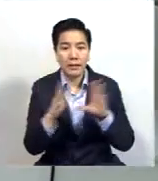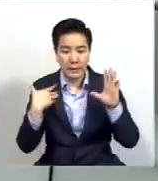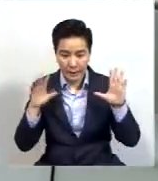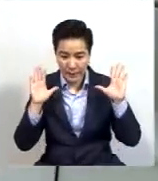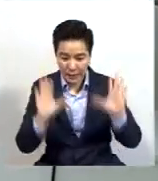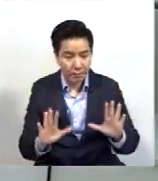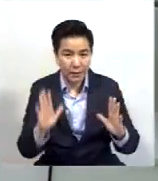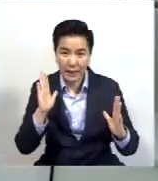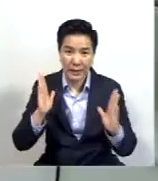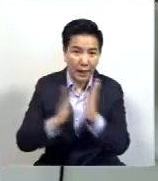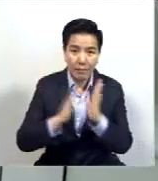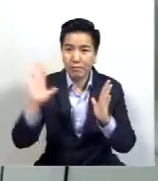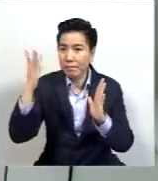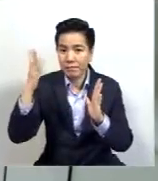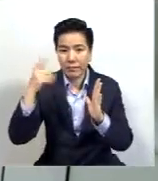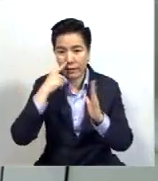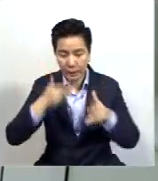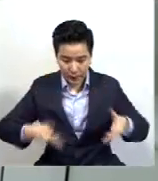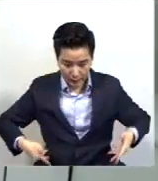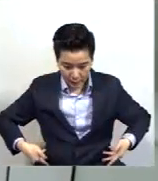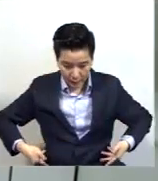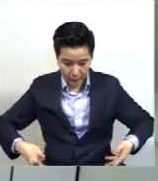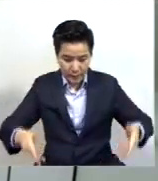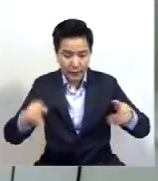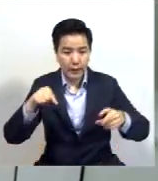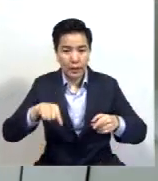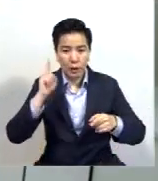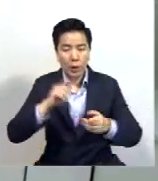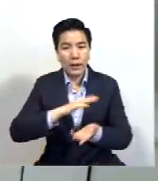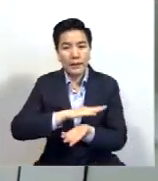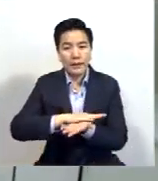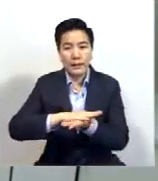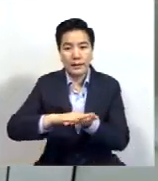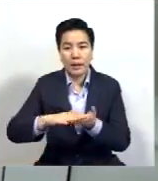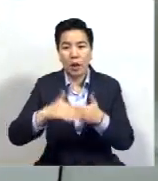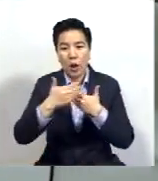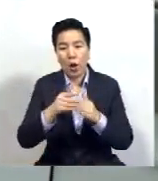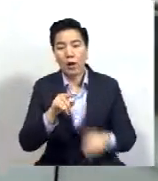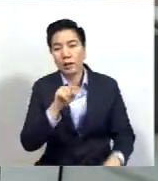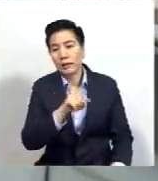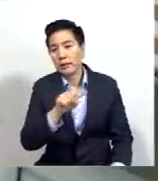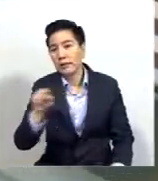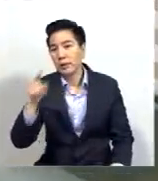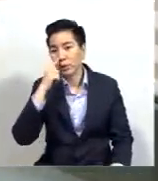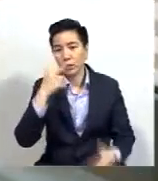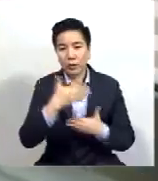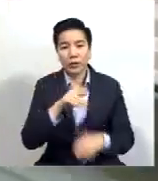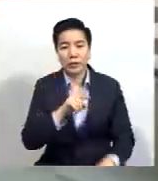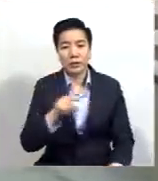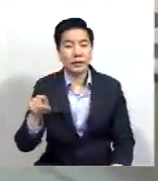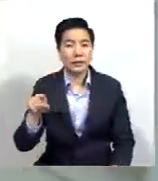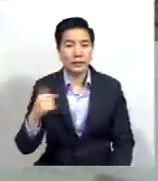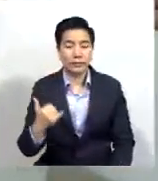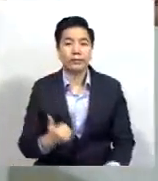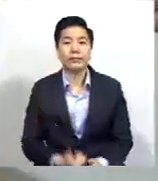ยนะครับทางเดินนี่จะเป็นทางเดินที่ต้องสะอาดแต่ละห้องนะครับแต่ละห้องนะ